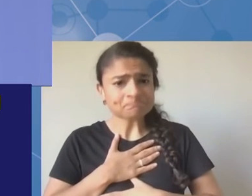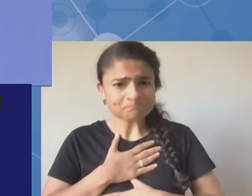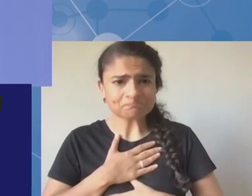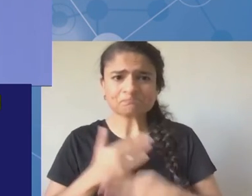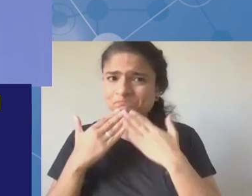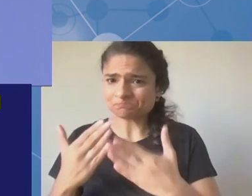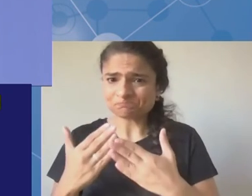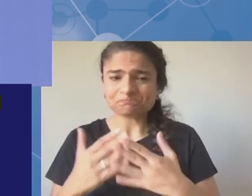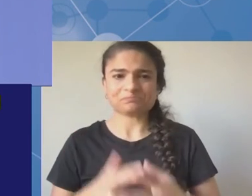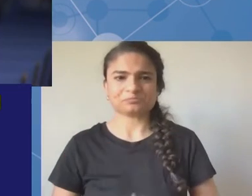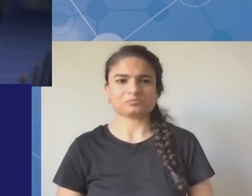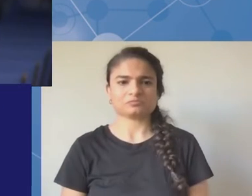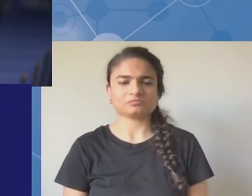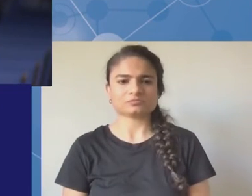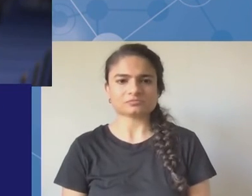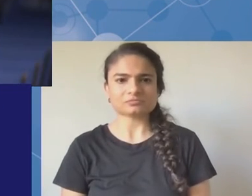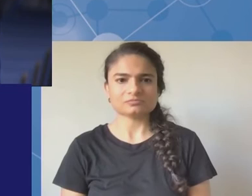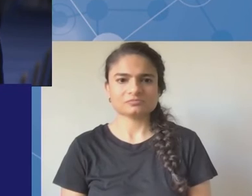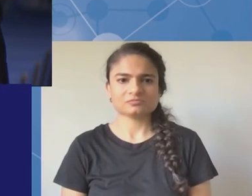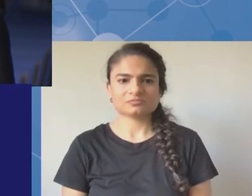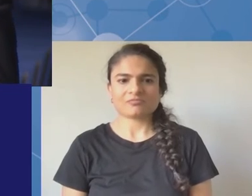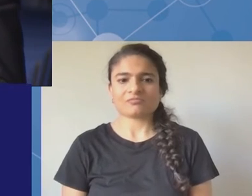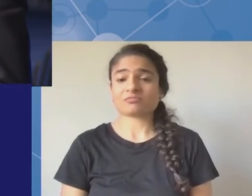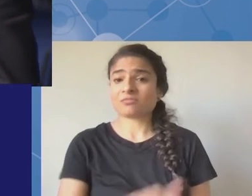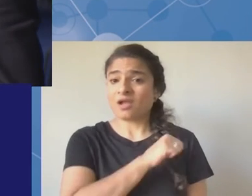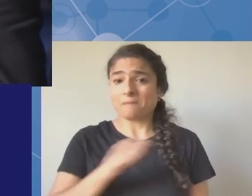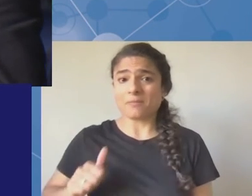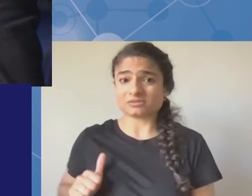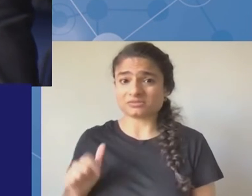И я благодарен. Господин Томас Шнайдер.